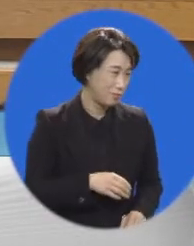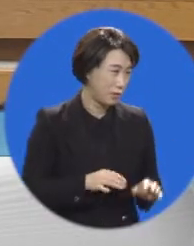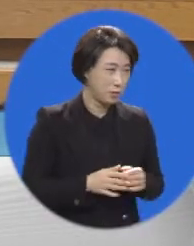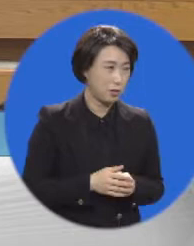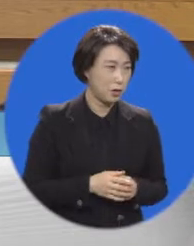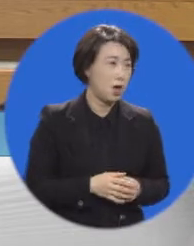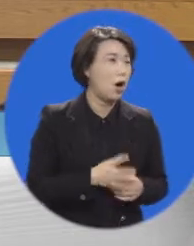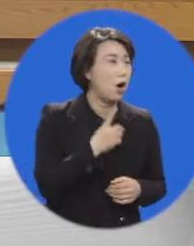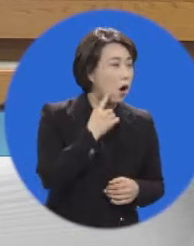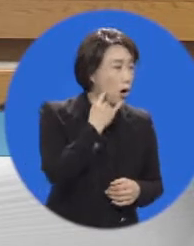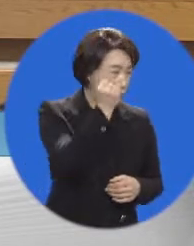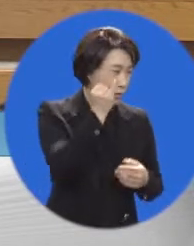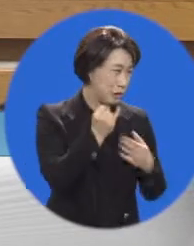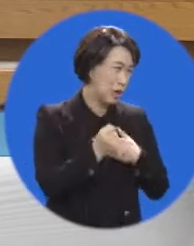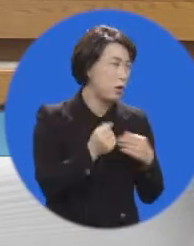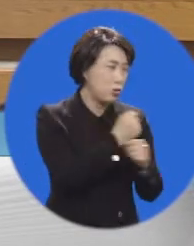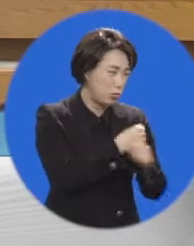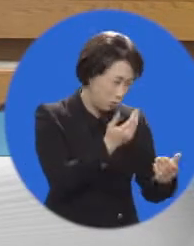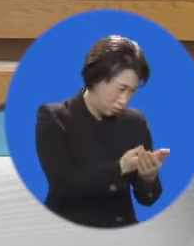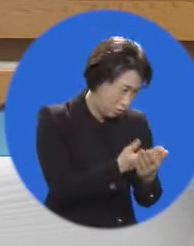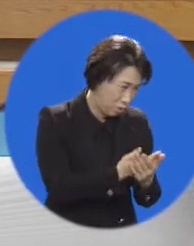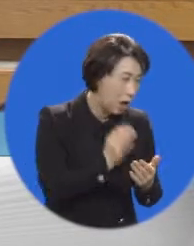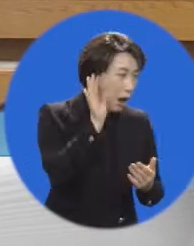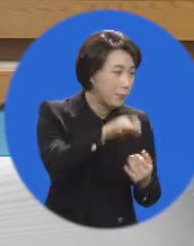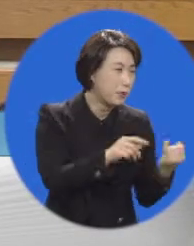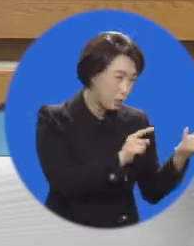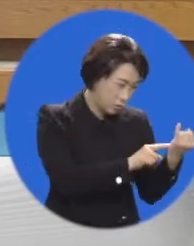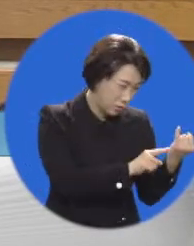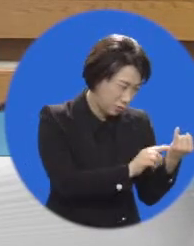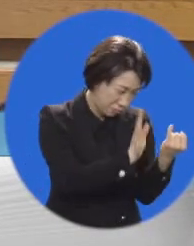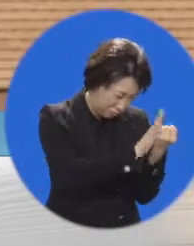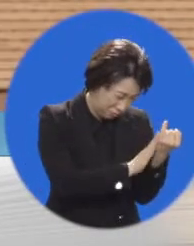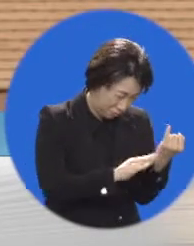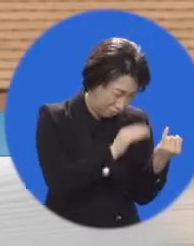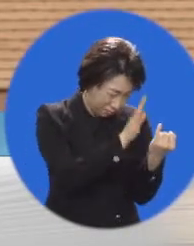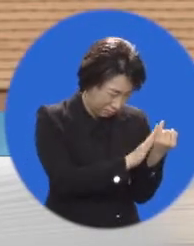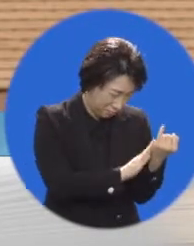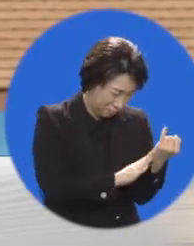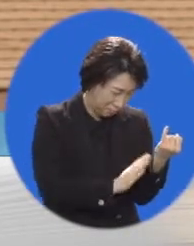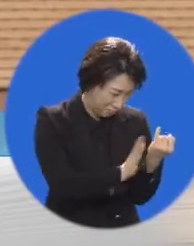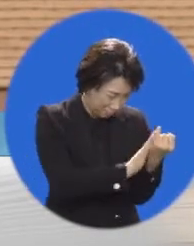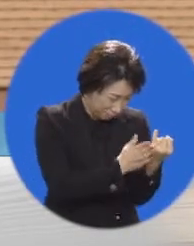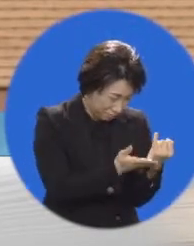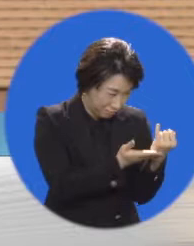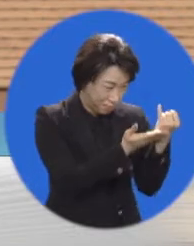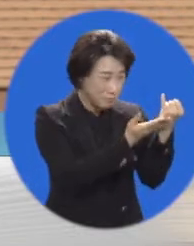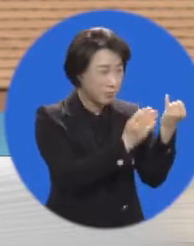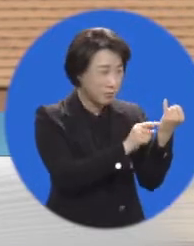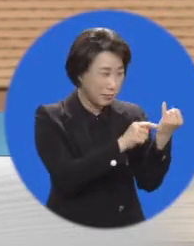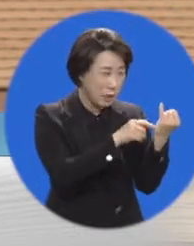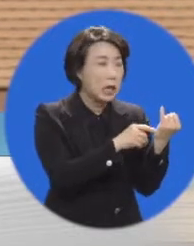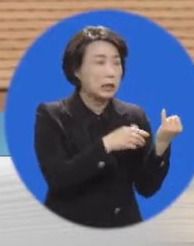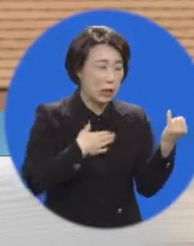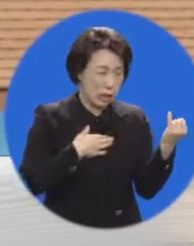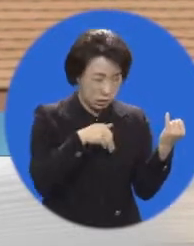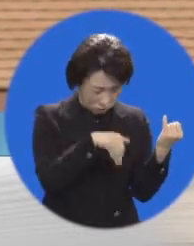어머니 용서해라. 앞으로도 잘 비움 맞춰서 내가 네 며느리